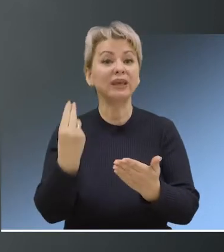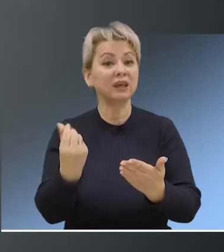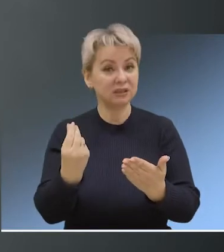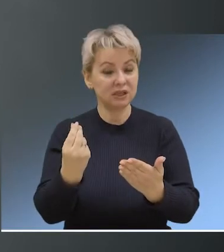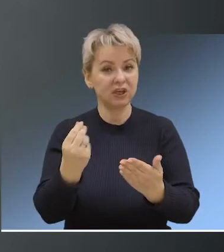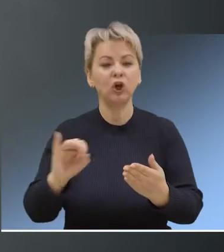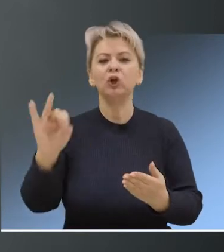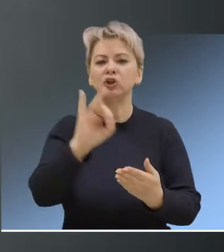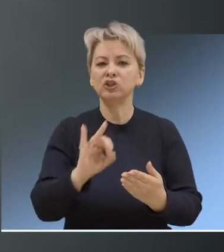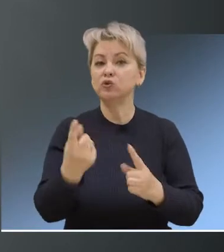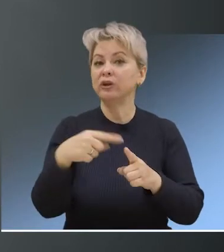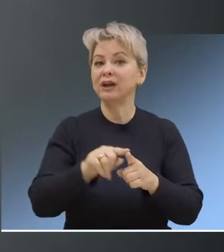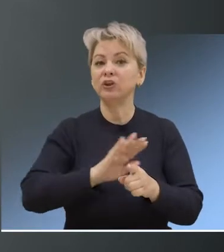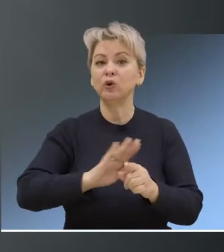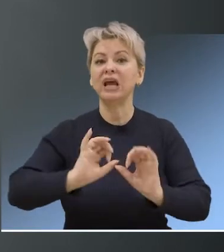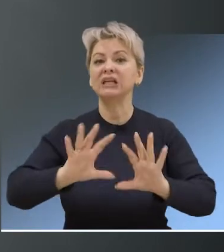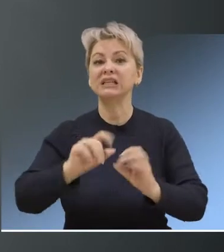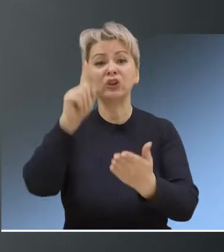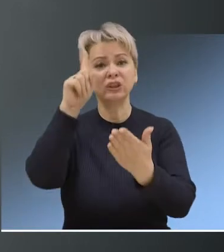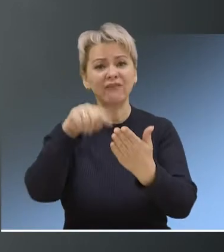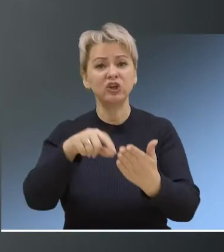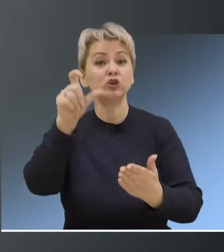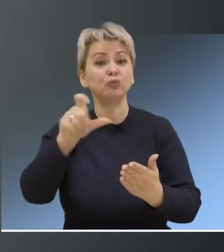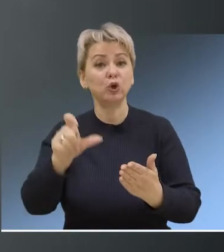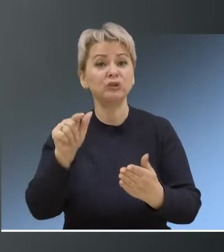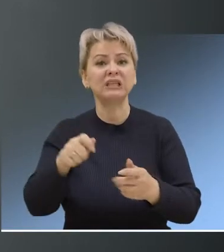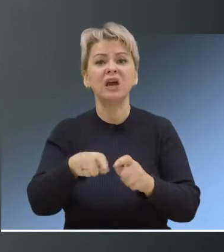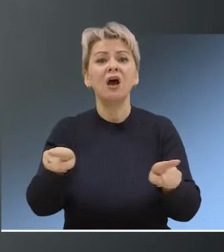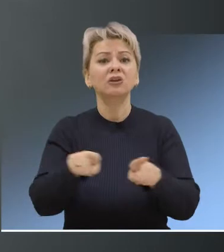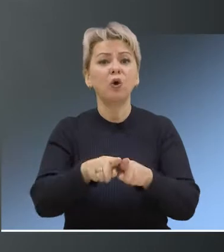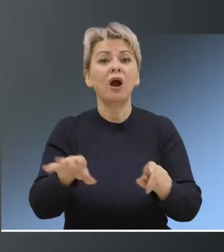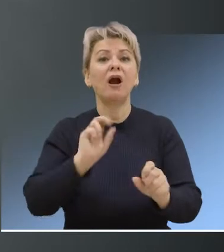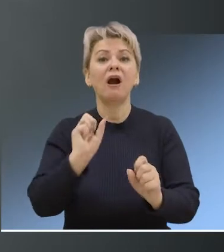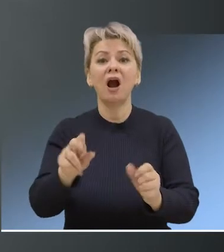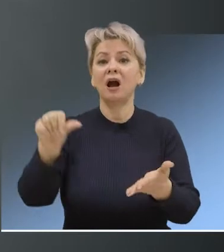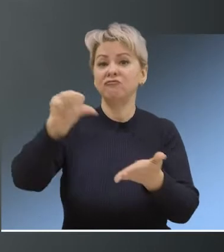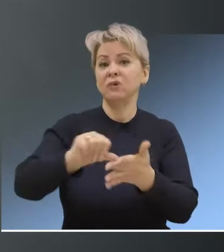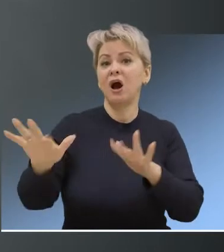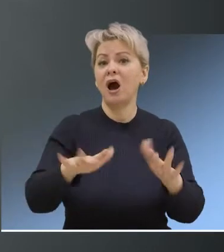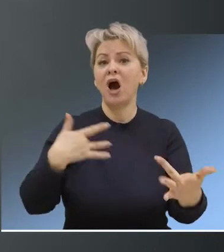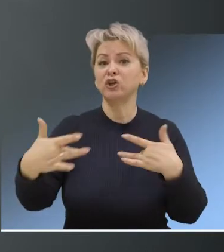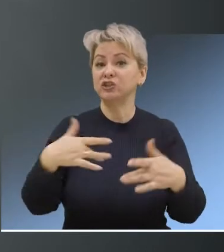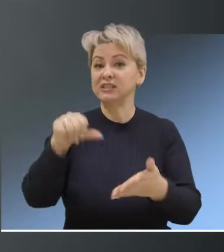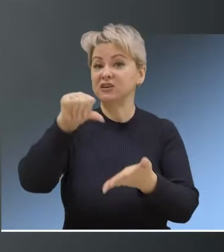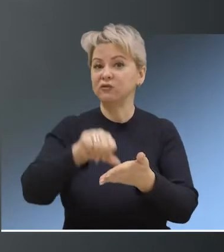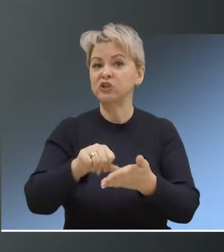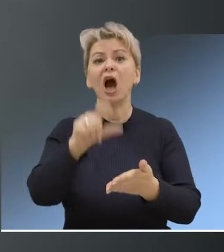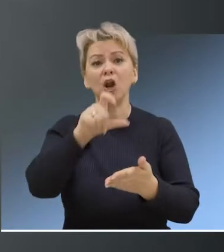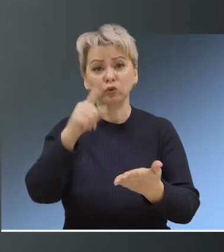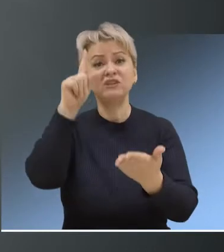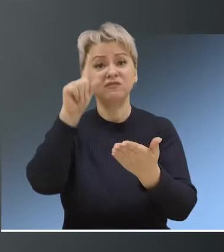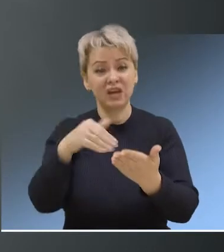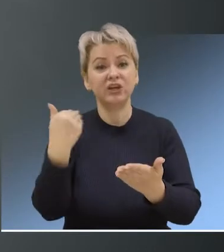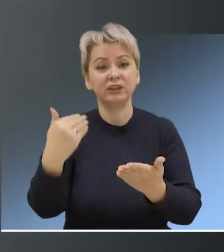заработать легкие деньги. Истории, которые они рассказывают доверчивым гражданам, тянут как минимум на Оскар. А люди